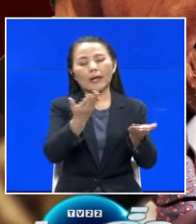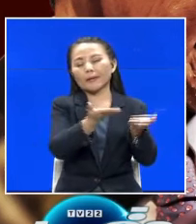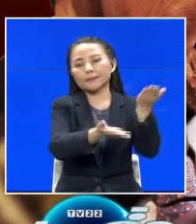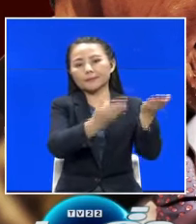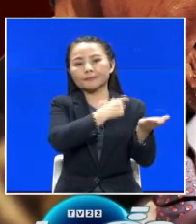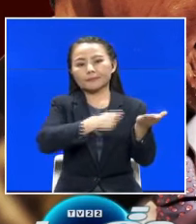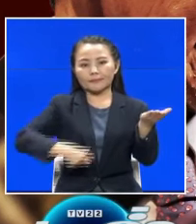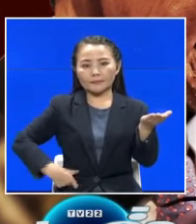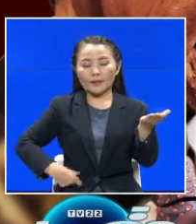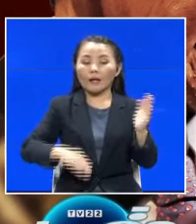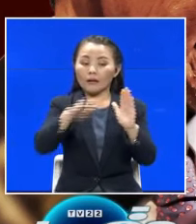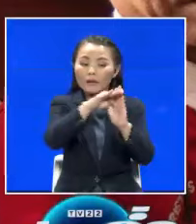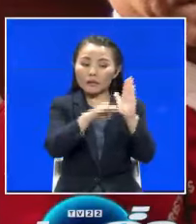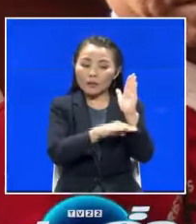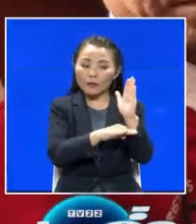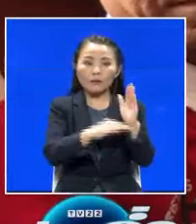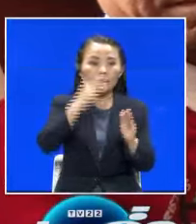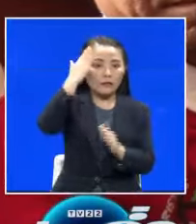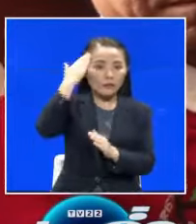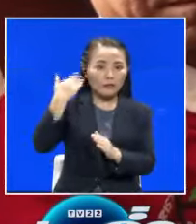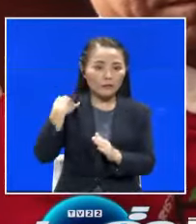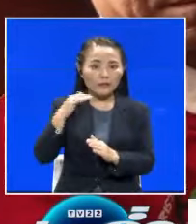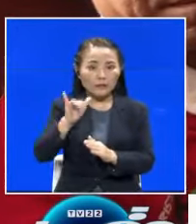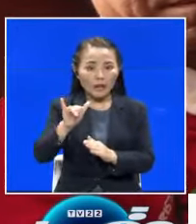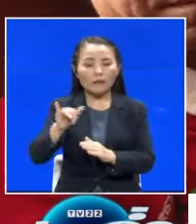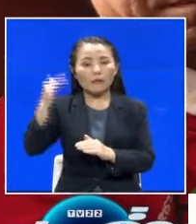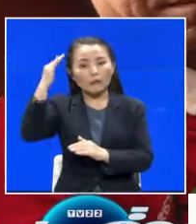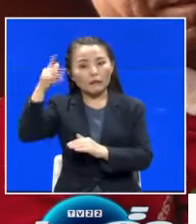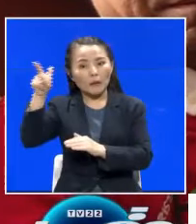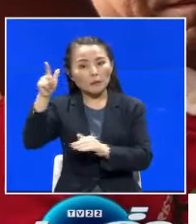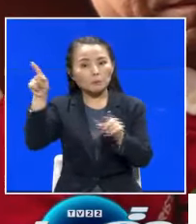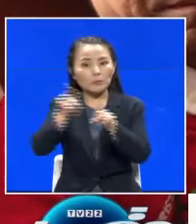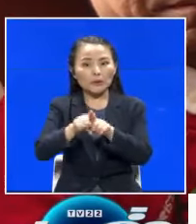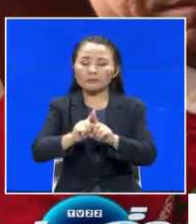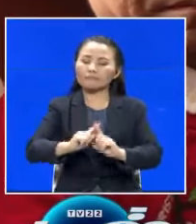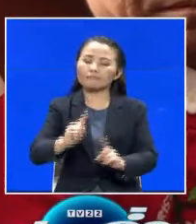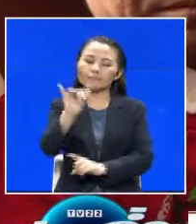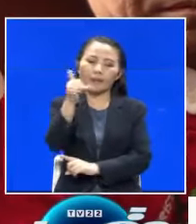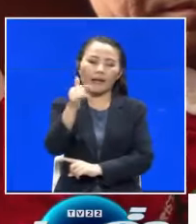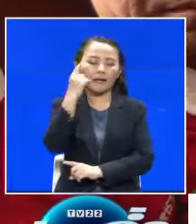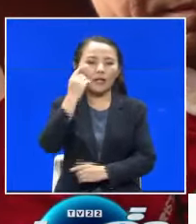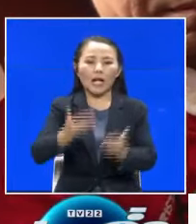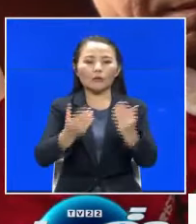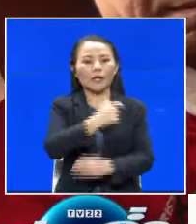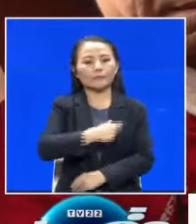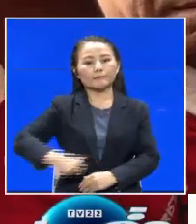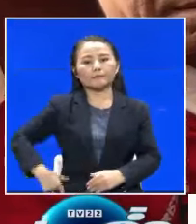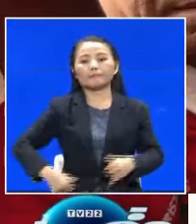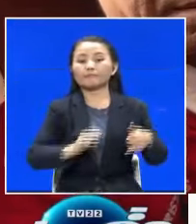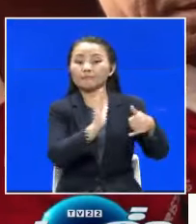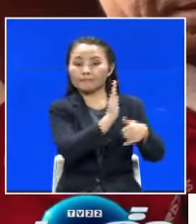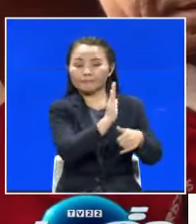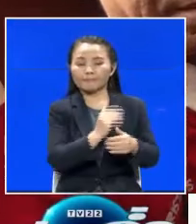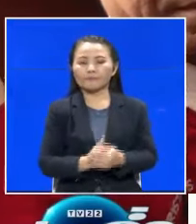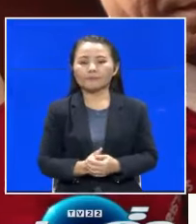อนจะเหมือนคุณทักษิณหรือเปล่าคุณวิษณุบอกอันนี้ก็ไม่ทราบส่วนจะมีการโปรดเกล้าโปรดกระหม่อมหรือไม่ก็แล้วแต่พระมหากรุณาธิคุณ